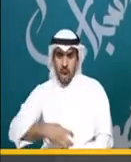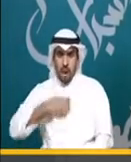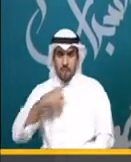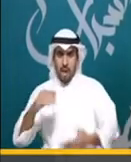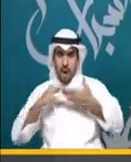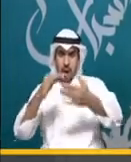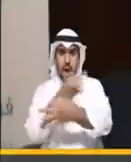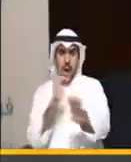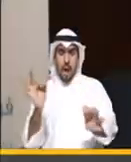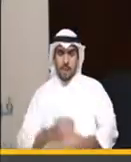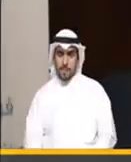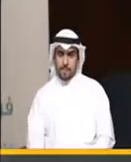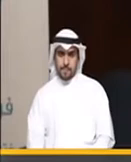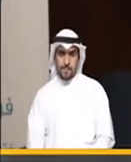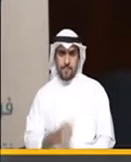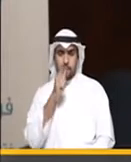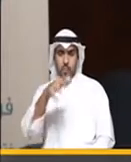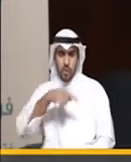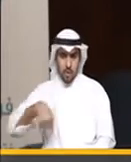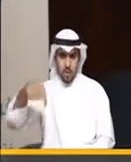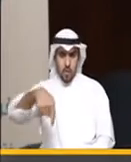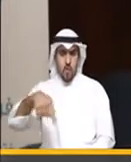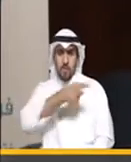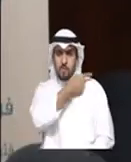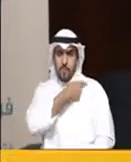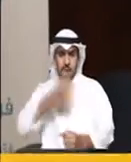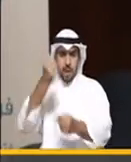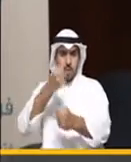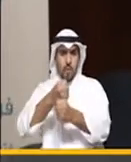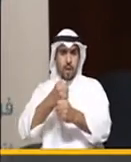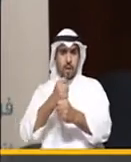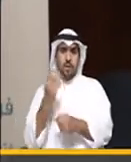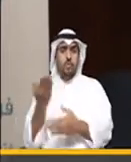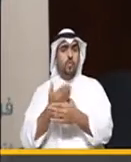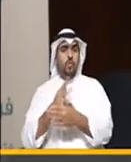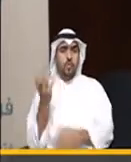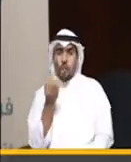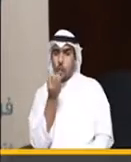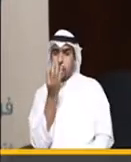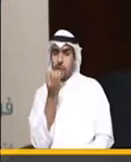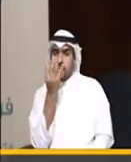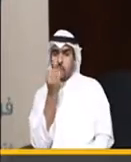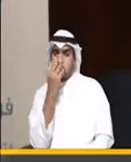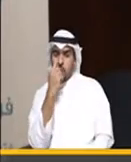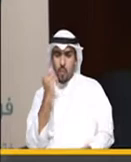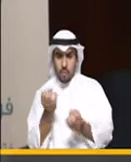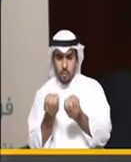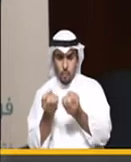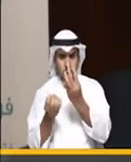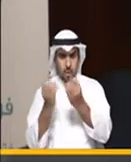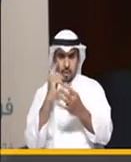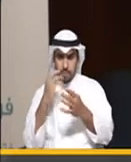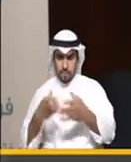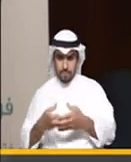بشكل أو بآخر. عندنا مثلا ورشة الورد للمرضى، نسوي الورد ونروح المرضى المستشفيات، يعني آخر عمل